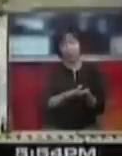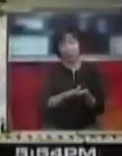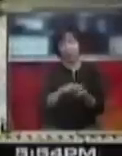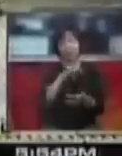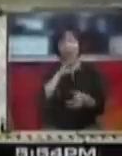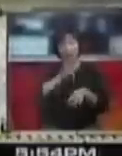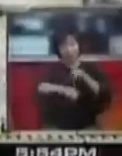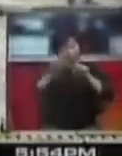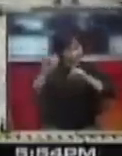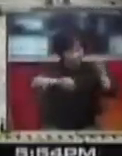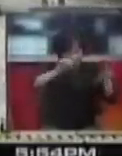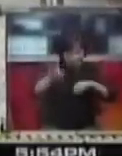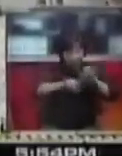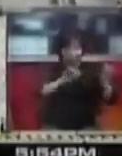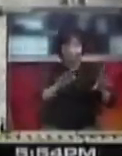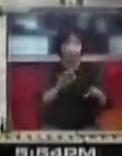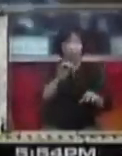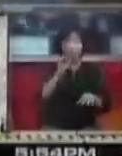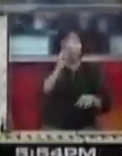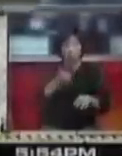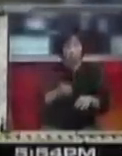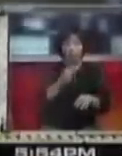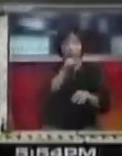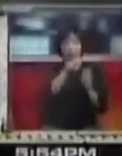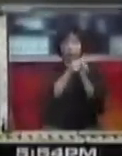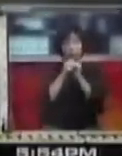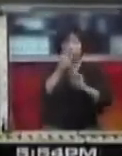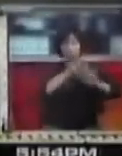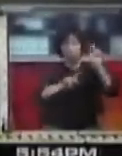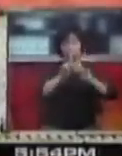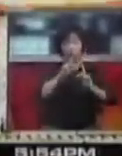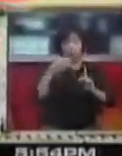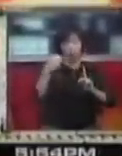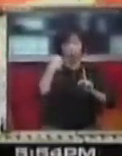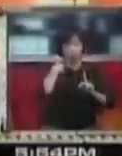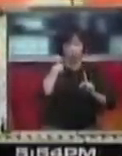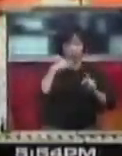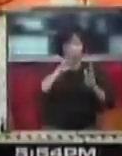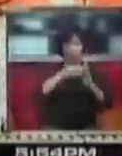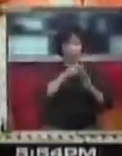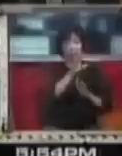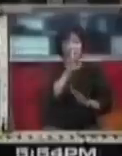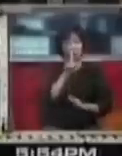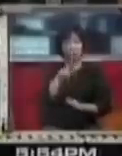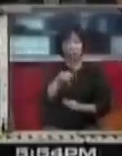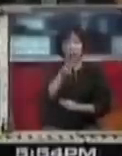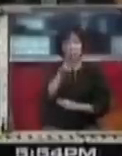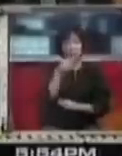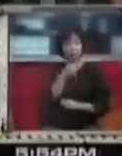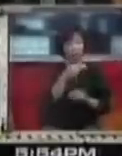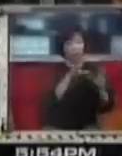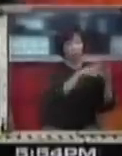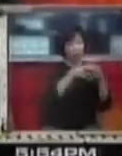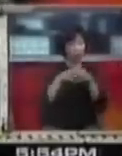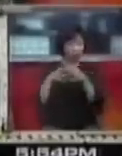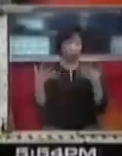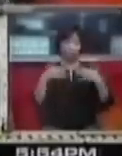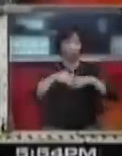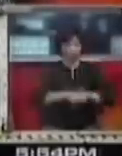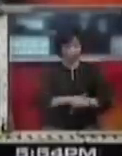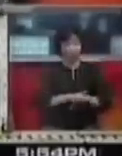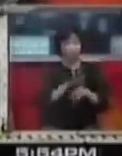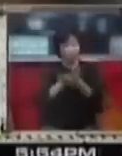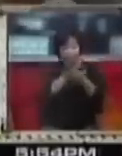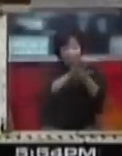kanal. Kinabukasan, kasama ang mga residente, opisyalis ng barangay at DPWH, sama-sama naming nilinis